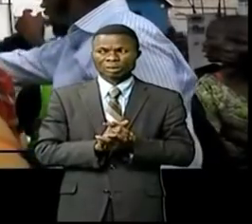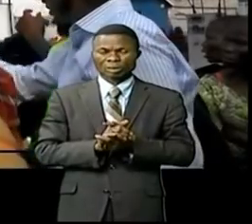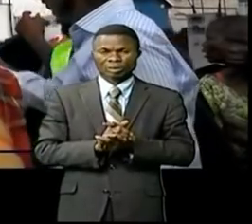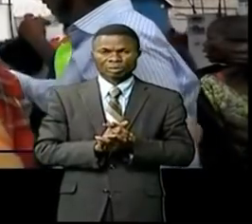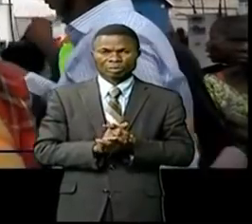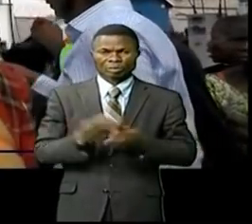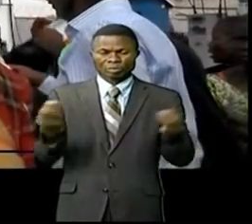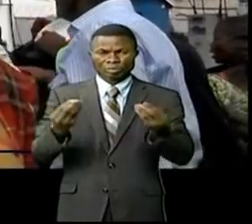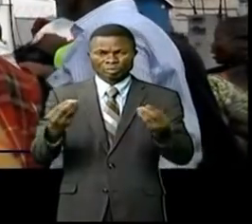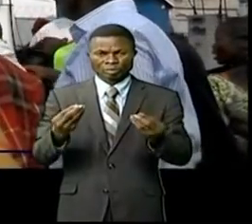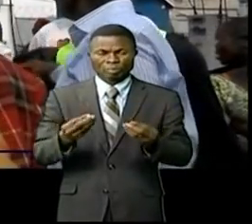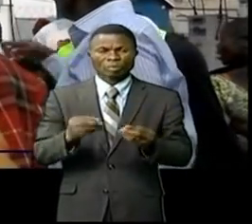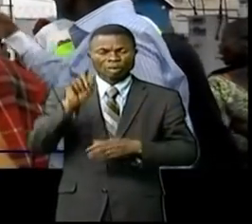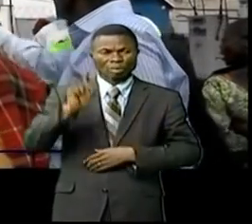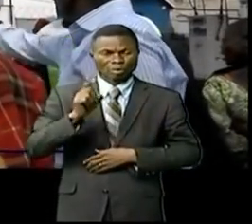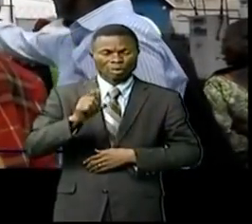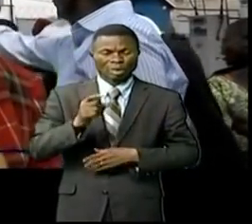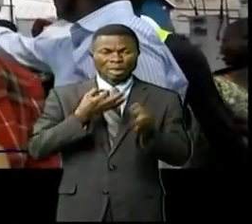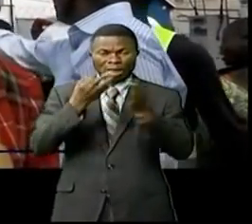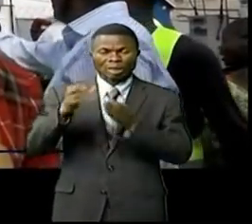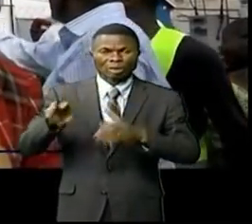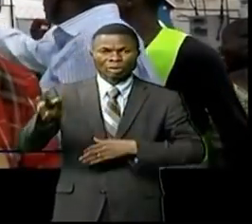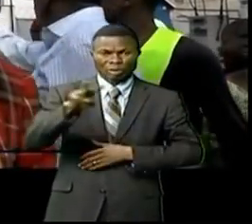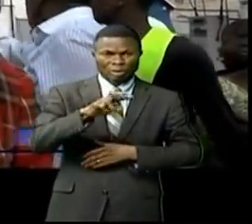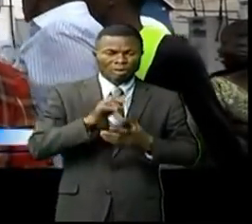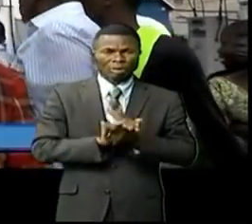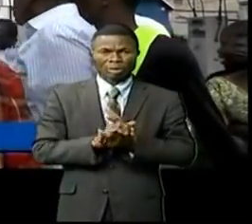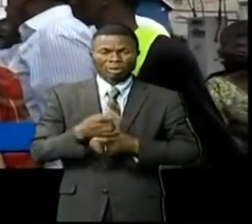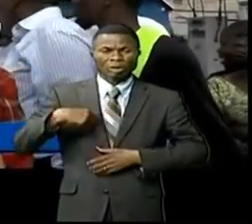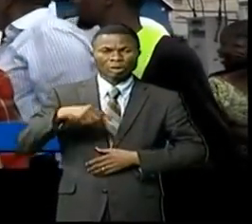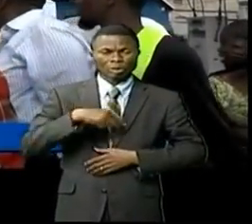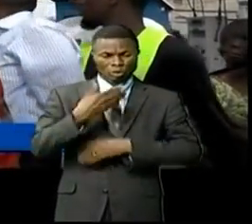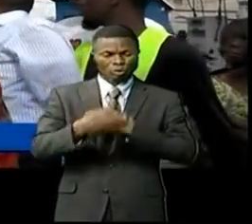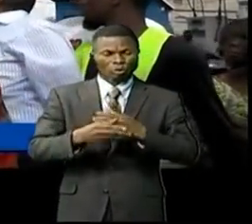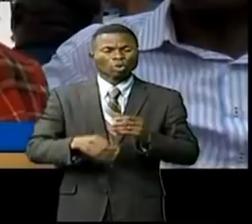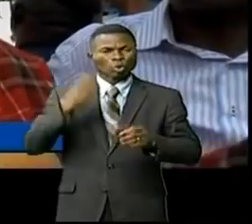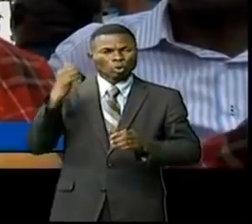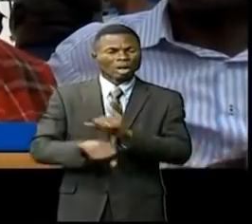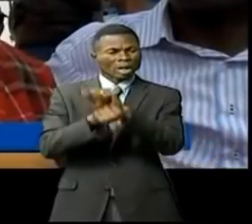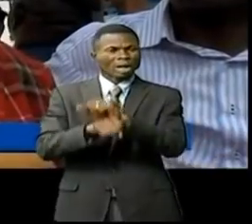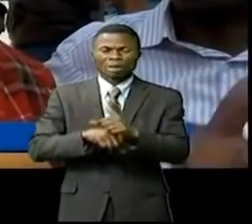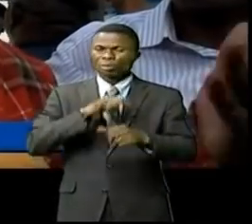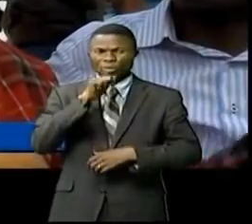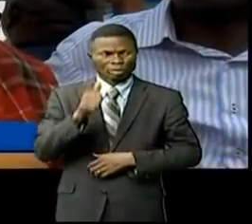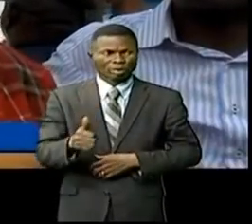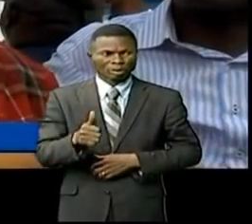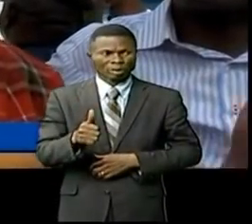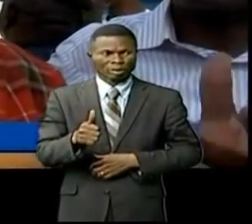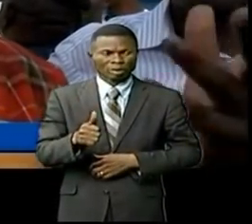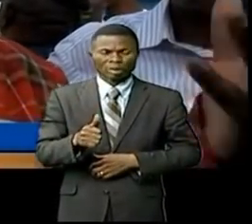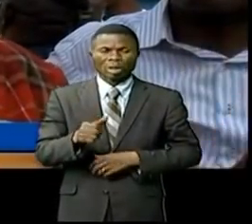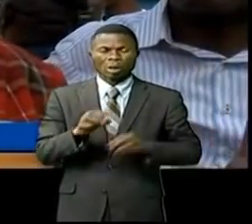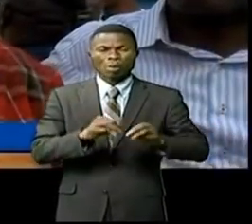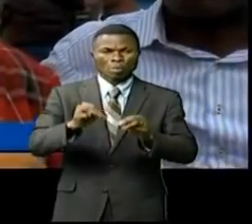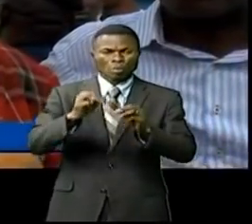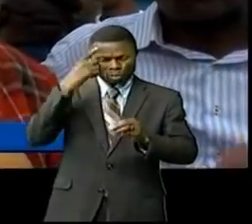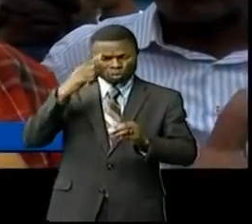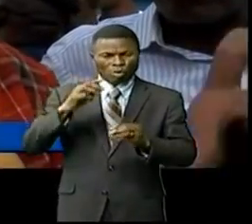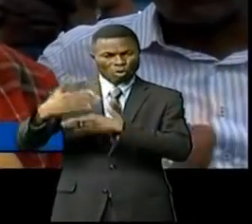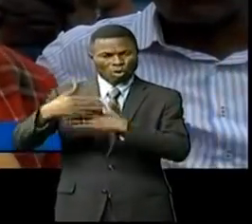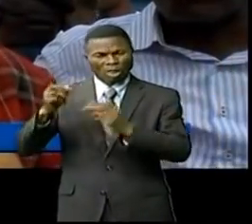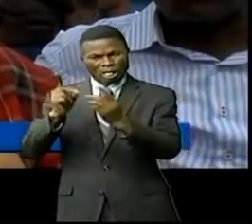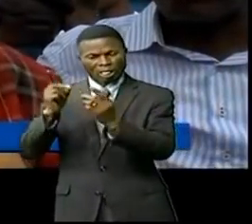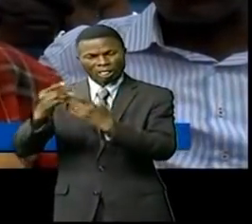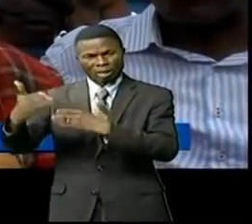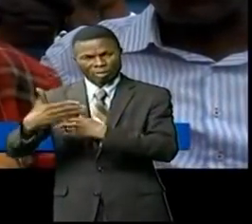venus, mais ce que je voulais préciser, c'est que nous ne faisons pas Kabanda. C'est notre façon d'être plus proche de